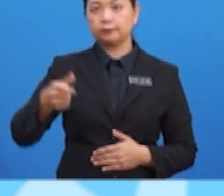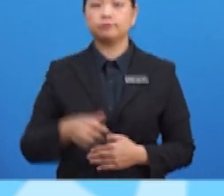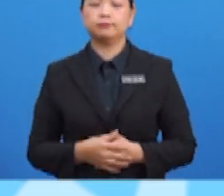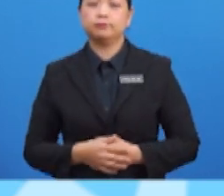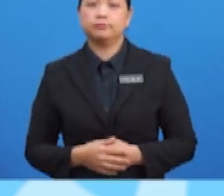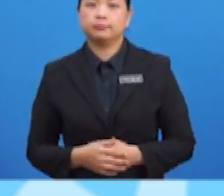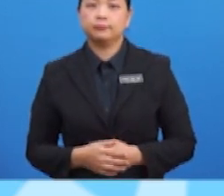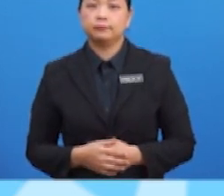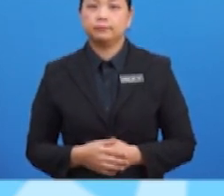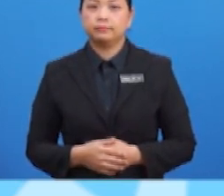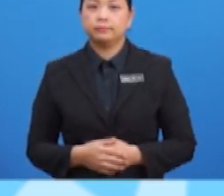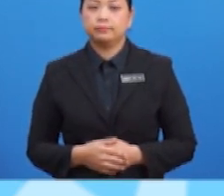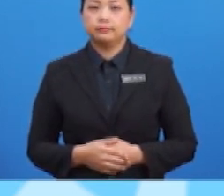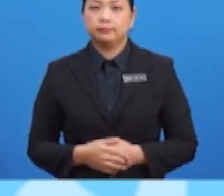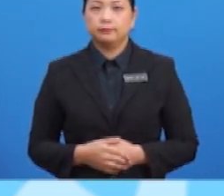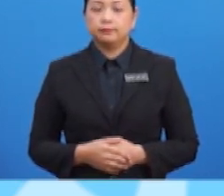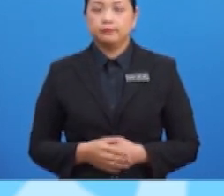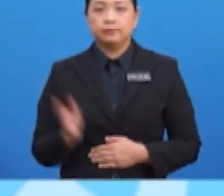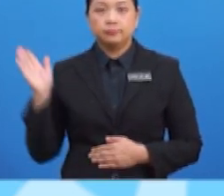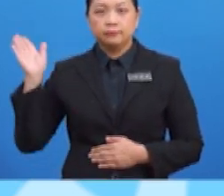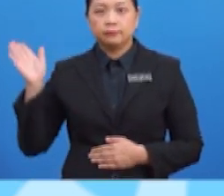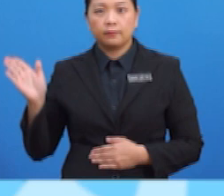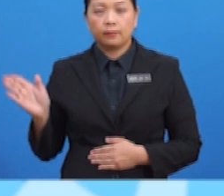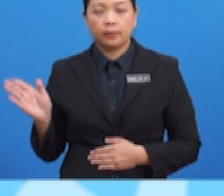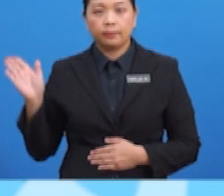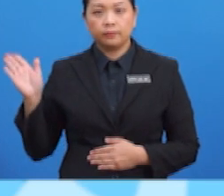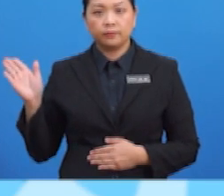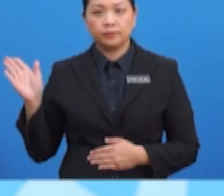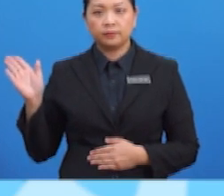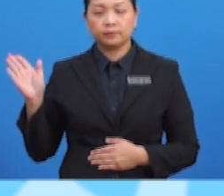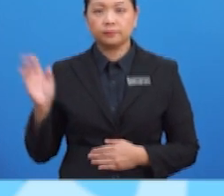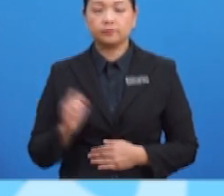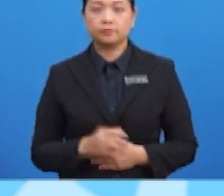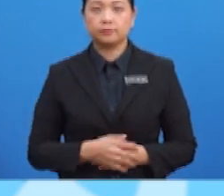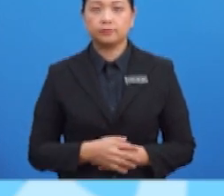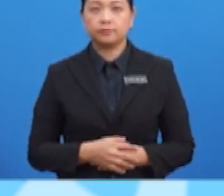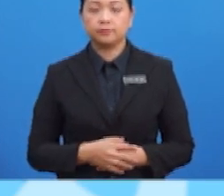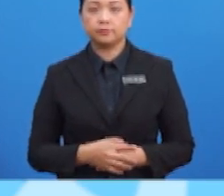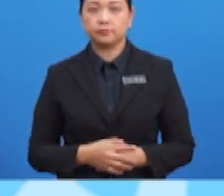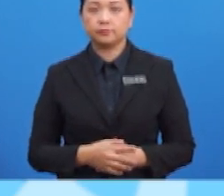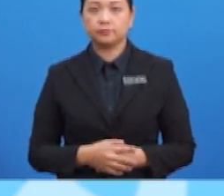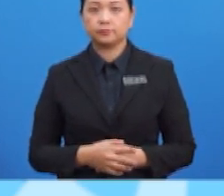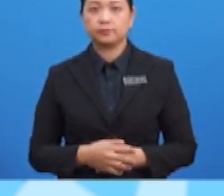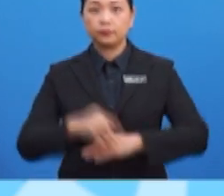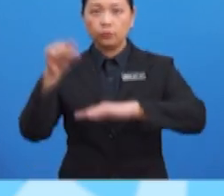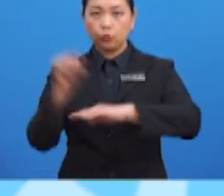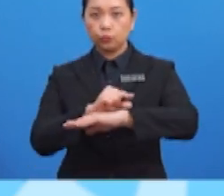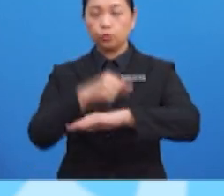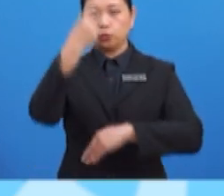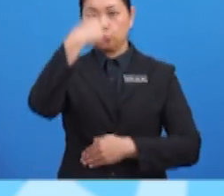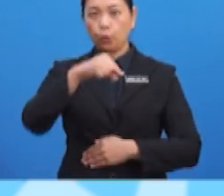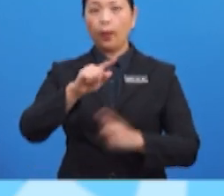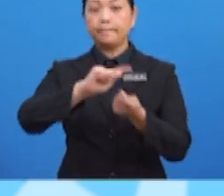yang terakhir gear rak dan pinan. Gear rak dan pinan digunakan